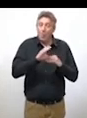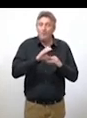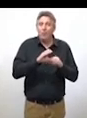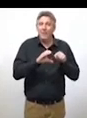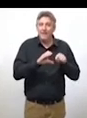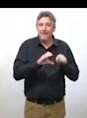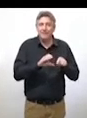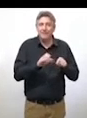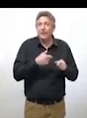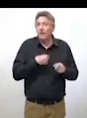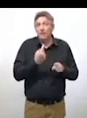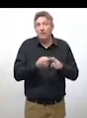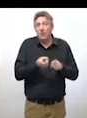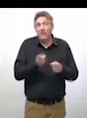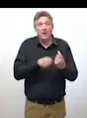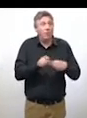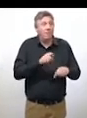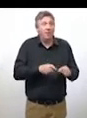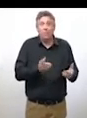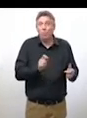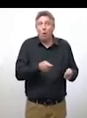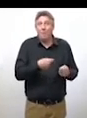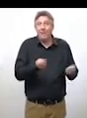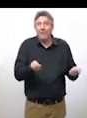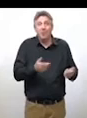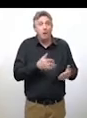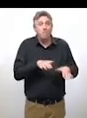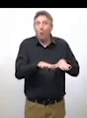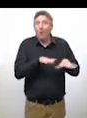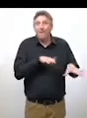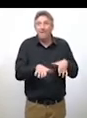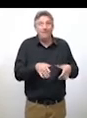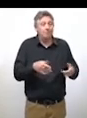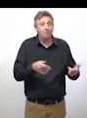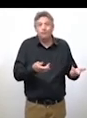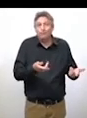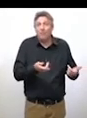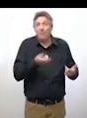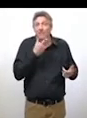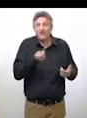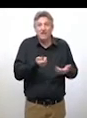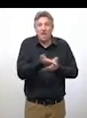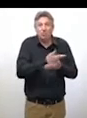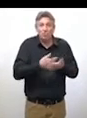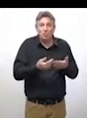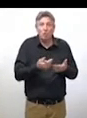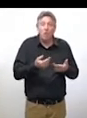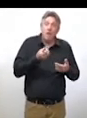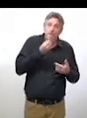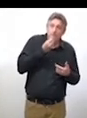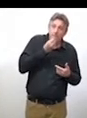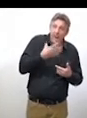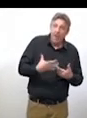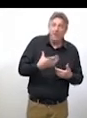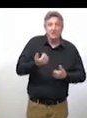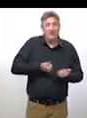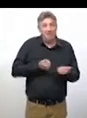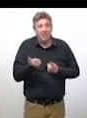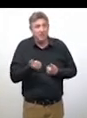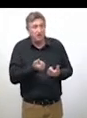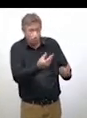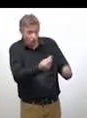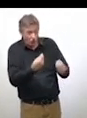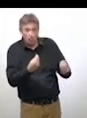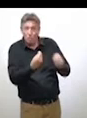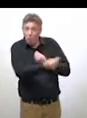dû rester, un moyen et non pas une fin, un moyen de faciliter les échanges de biens et de services entre les êtres humains,